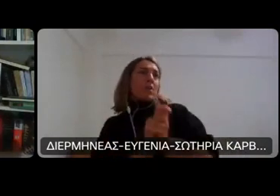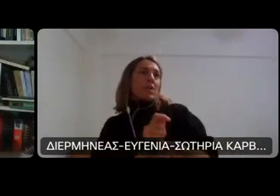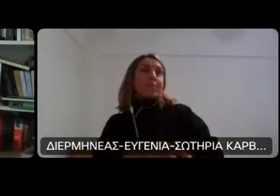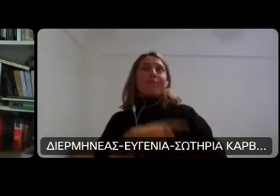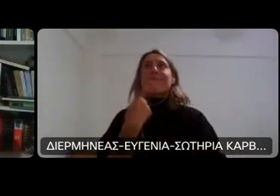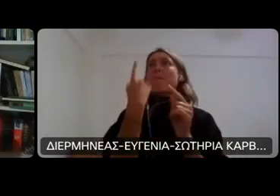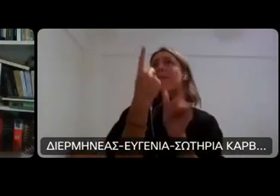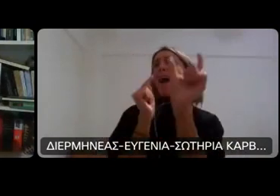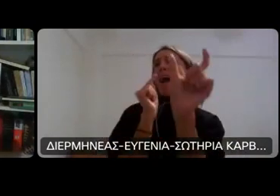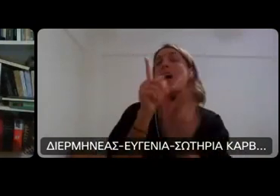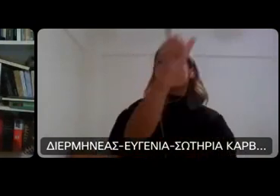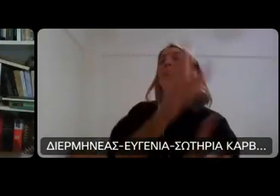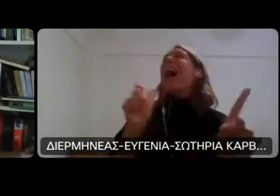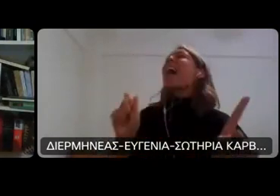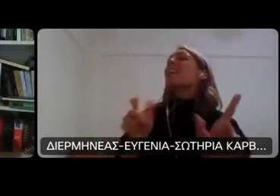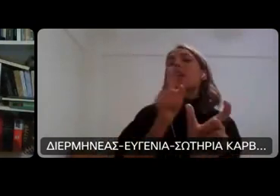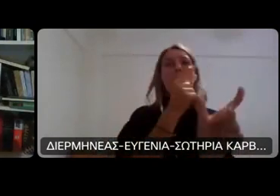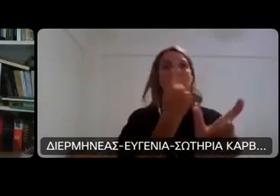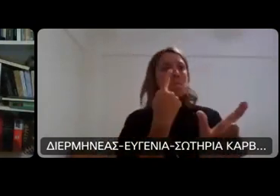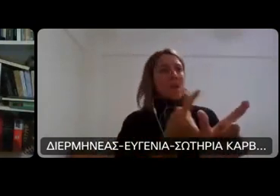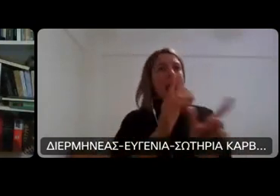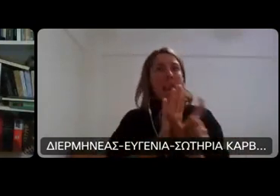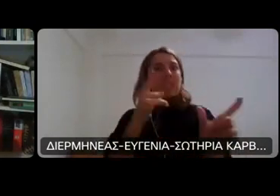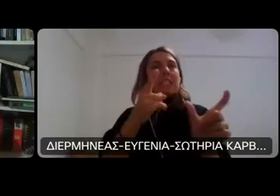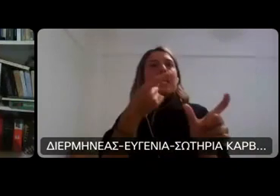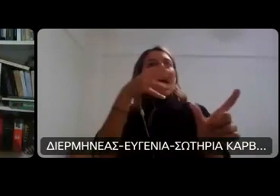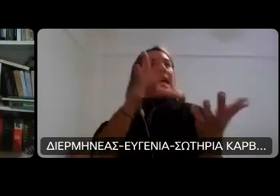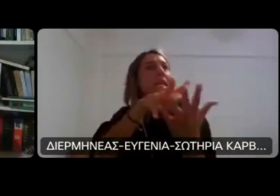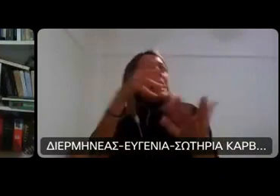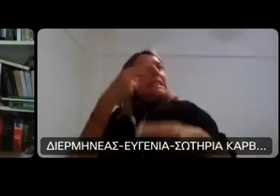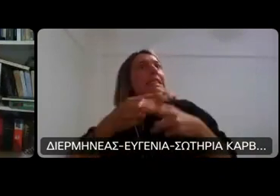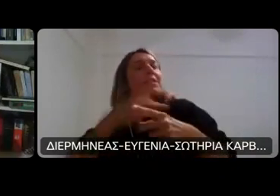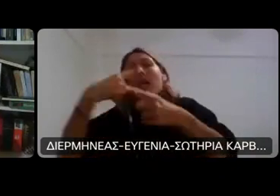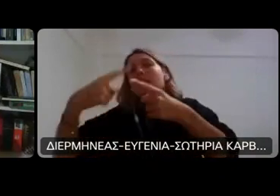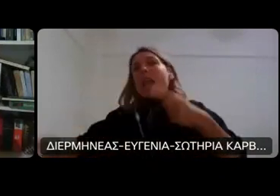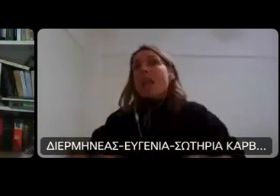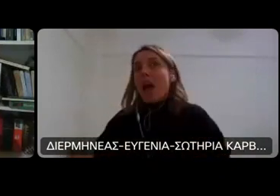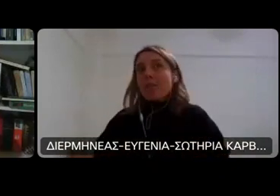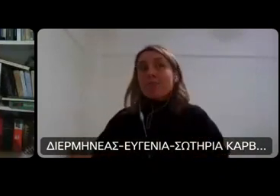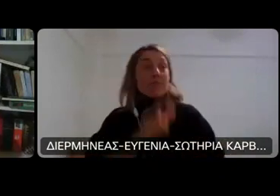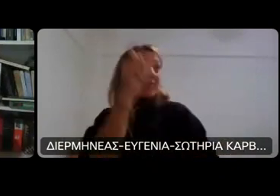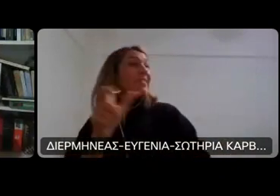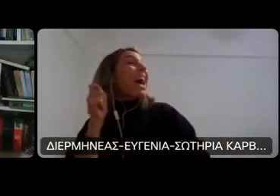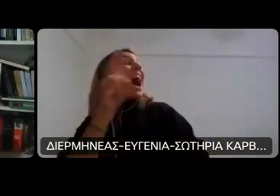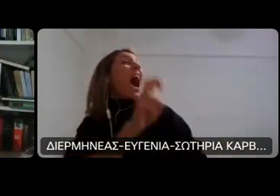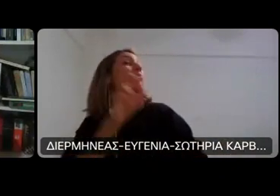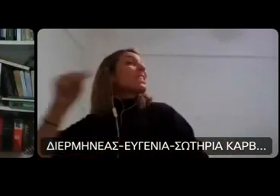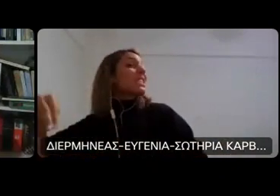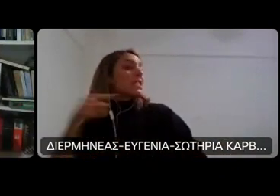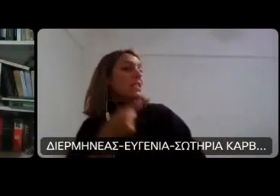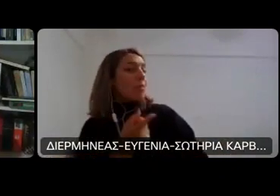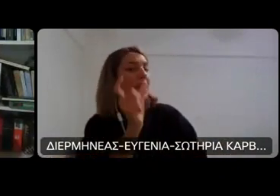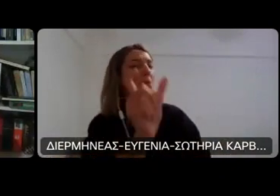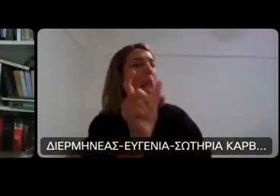είπε η Αλίκη σκεπτική. Όταν βάζω μία λέξη να κάνει τόση πολλή δουλειά, είπε ο Χαμπτή Ντάμπτη, πάντα την πληρώνω κάτι